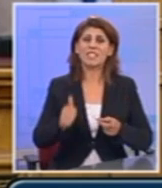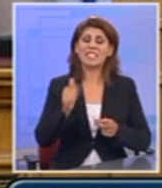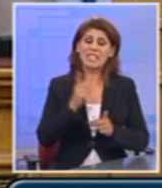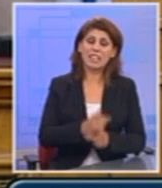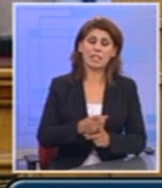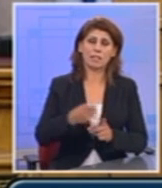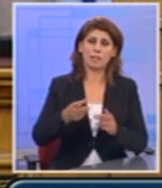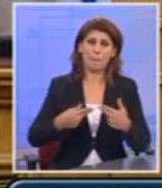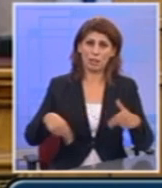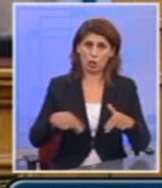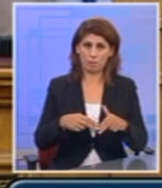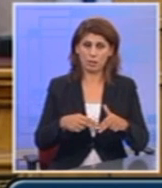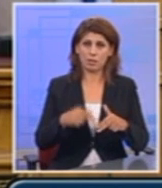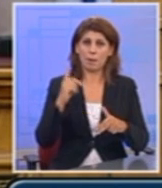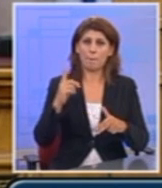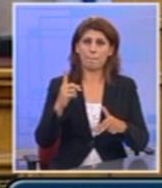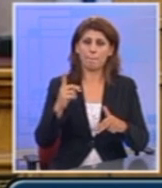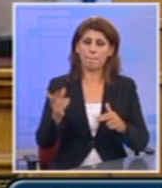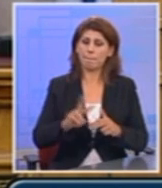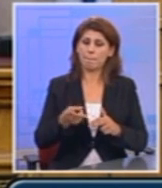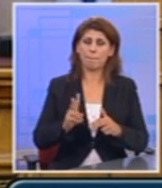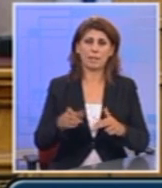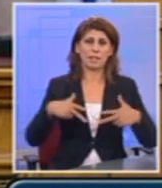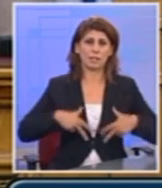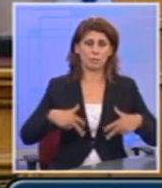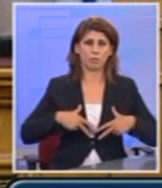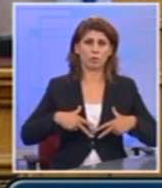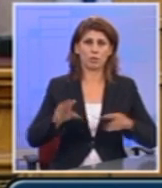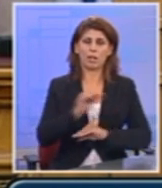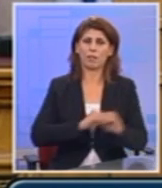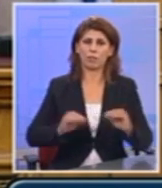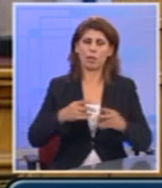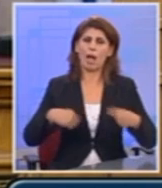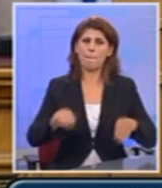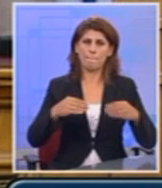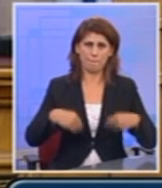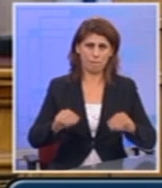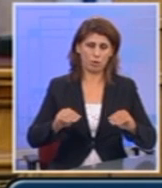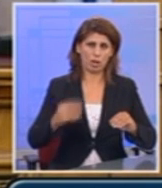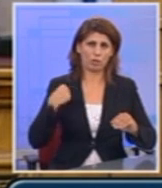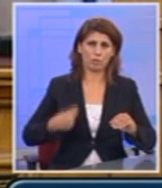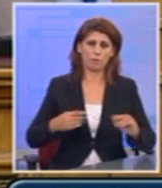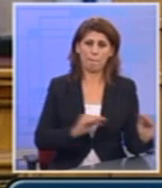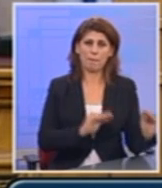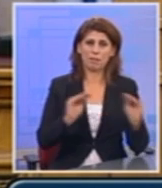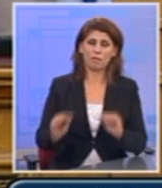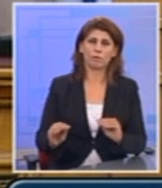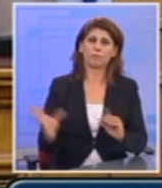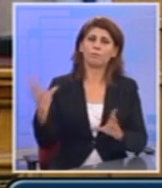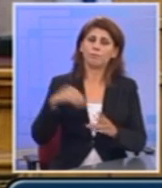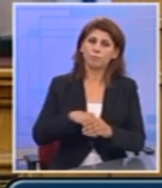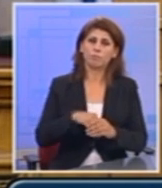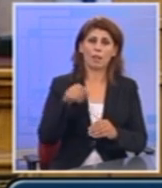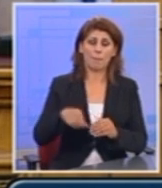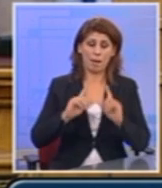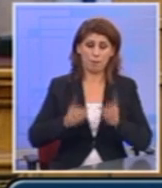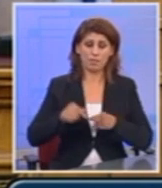επιτροπής μιας διυπουργικής επιτροπής αναδιαρθρώσεων και αποκρατικοποιήσεων μεταβιβάζονται λοιπόν και περιέρχονται με απόφαση